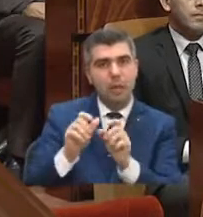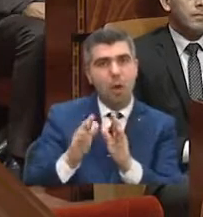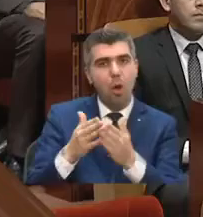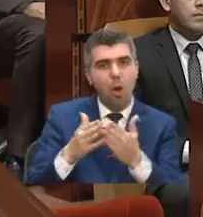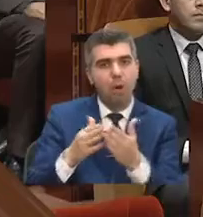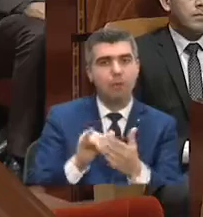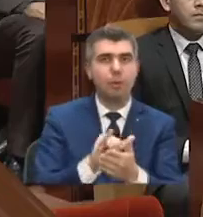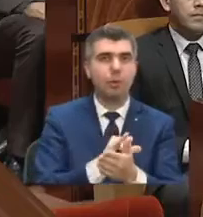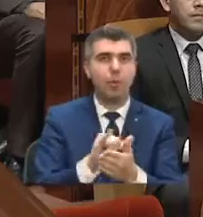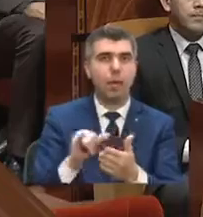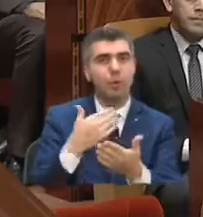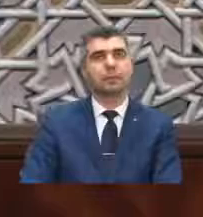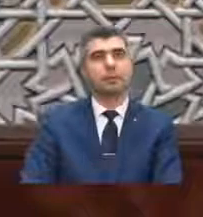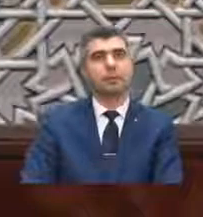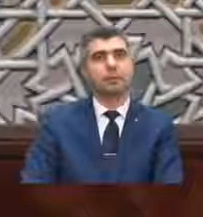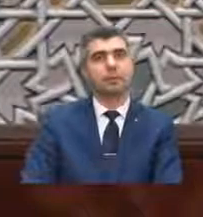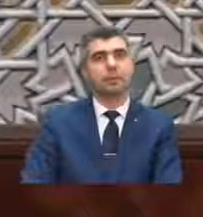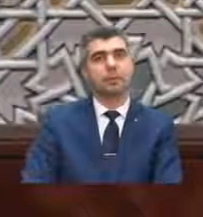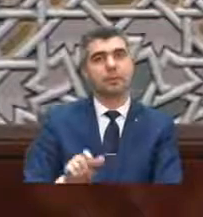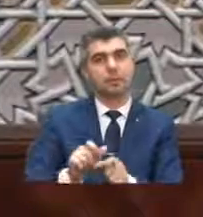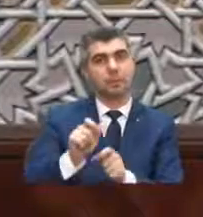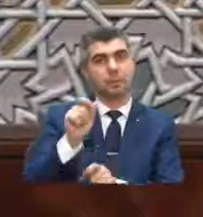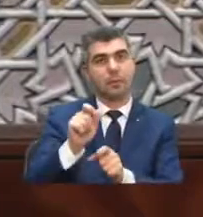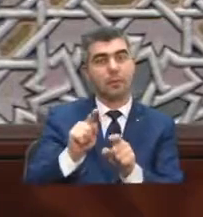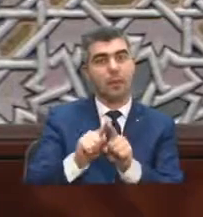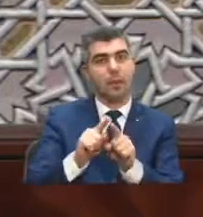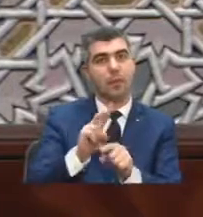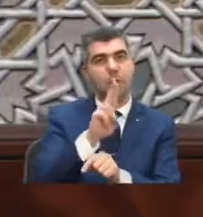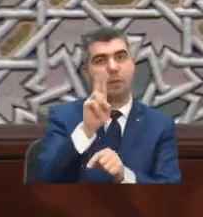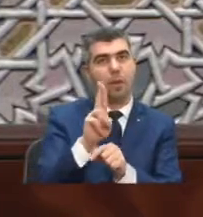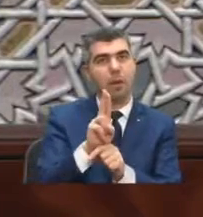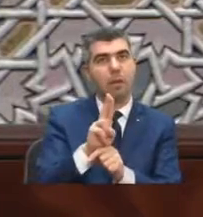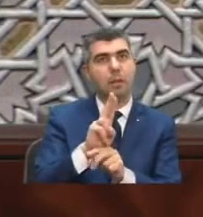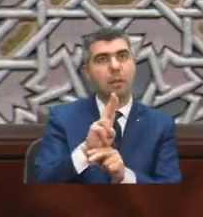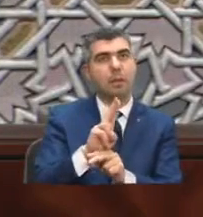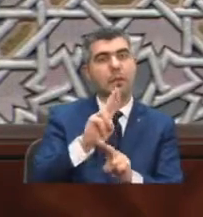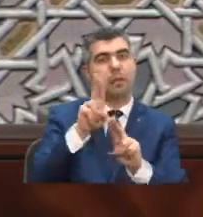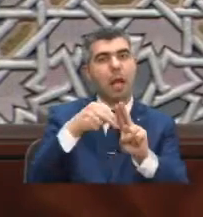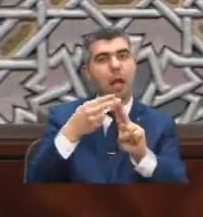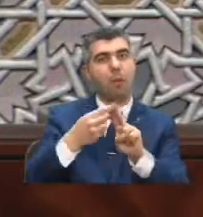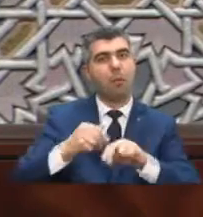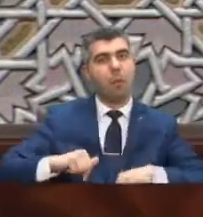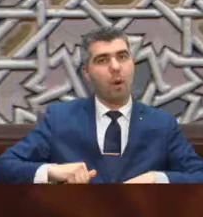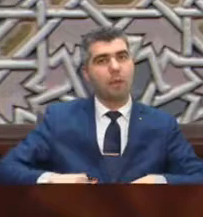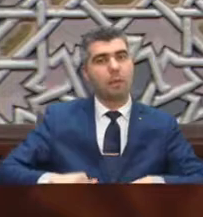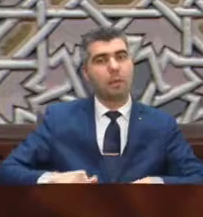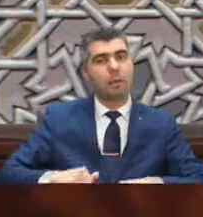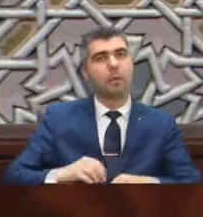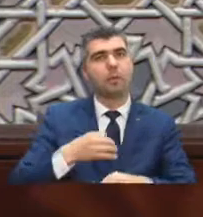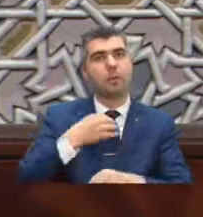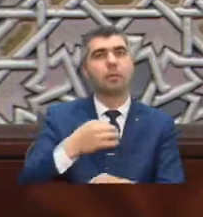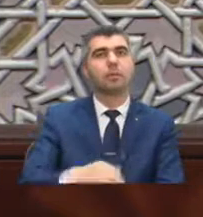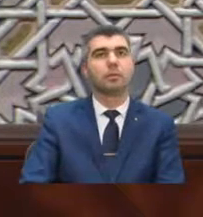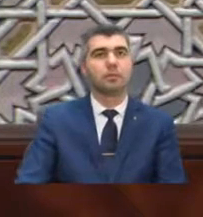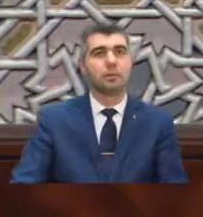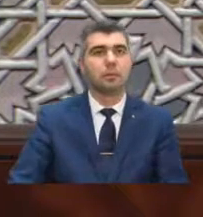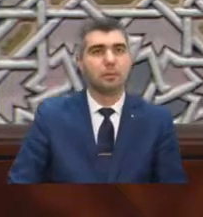الجماعي. شكرا. ما كاينش تعقيب اضافي اخر، اذا نعطي الفرصه للسي الوزير لرد على